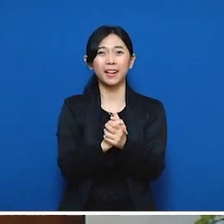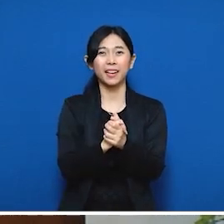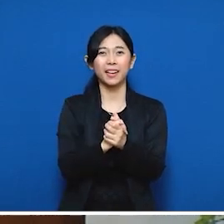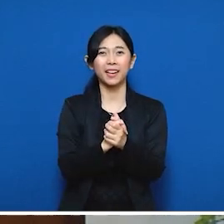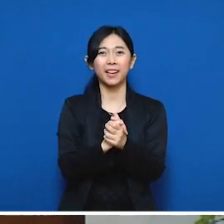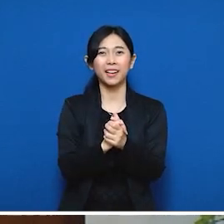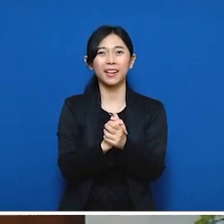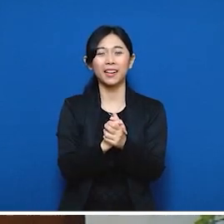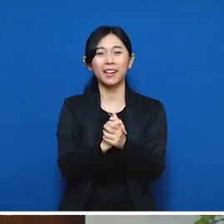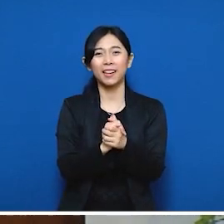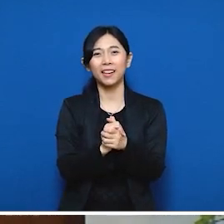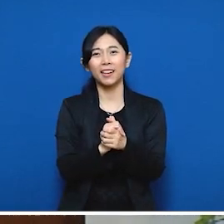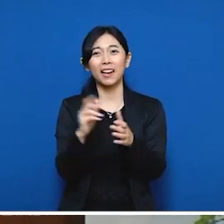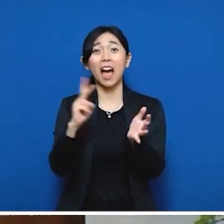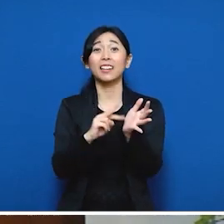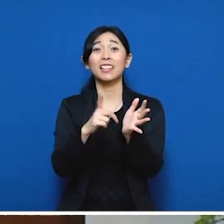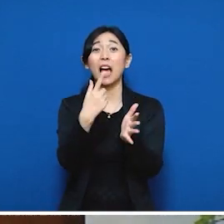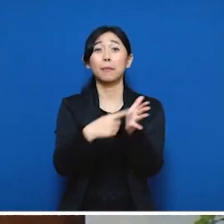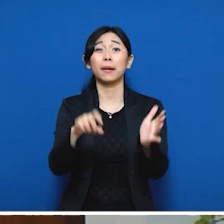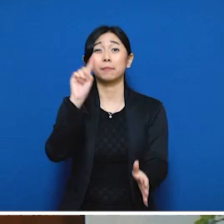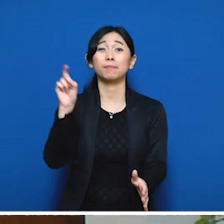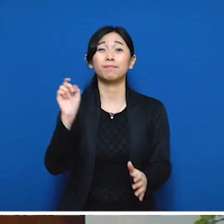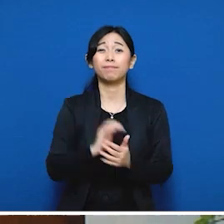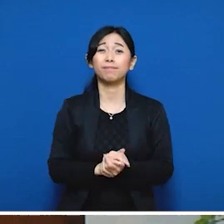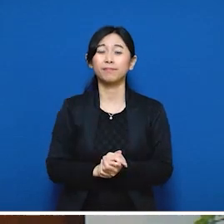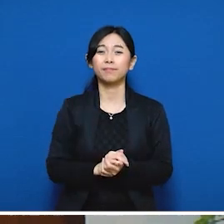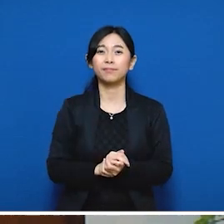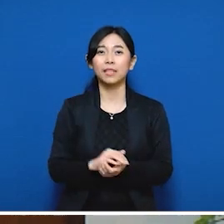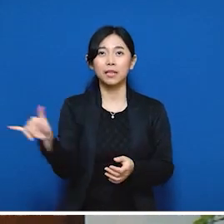berdiri sendiri. Seperti tema kita,